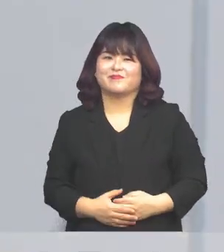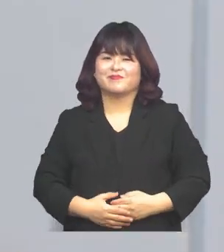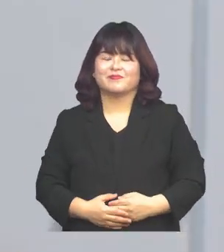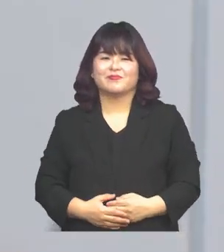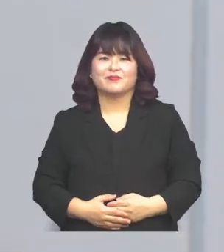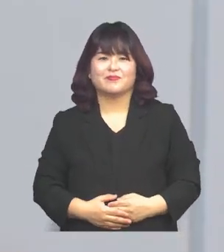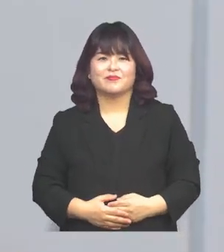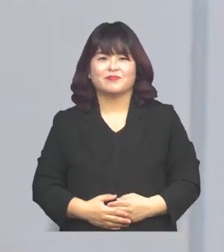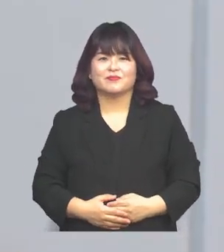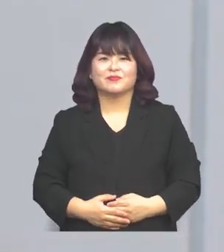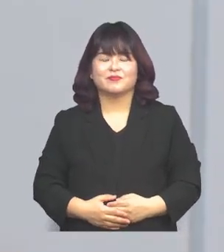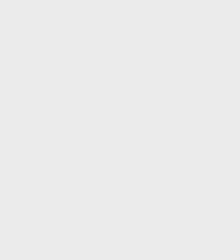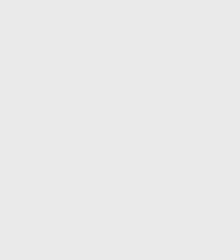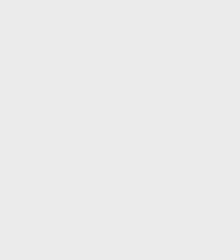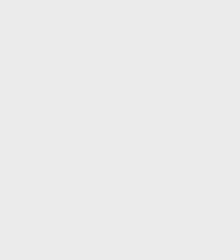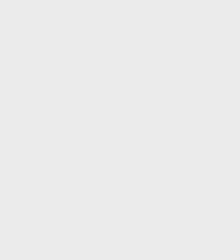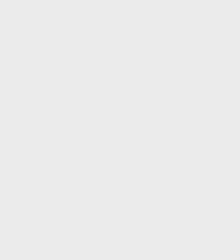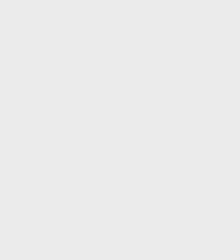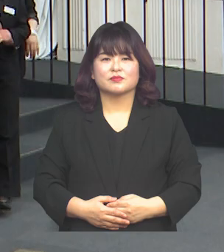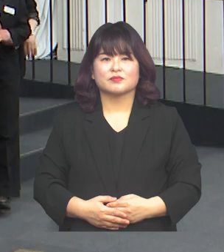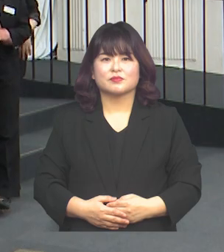수행합니다.